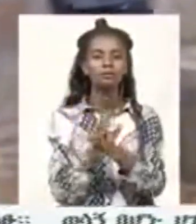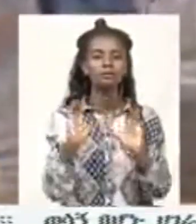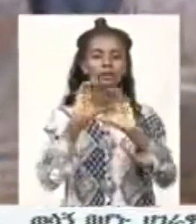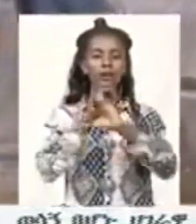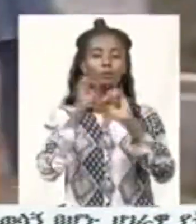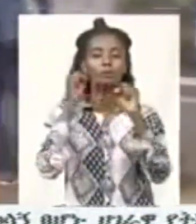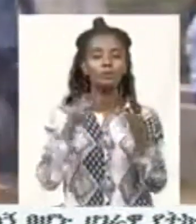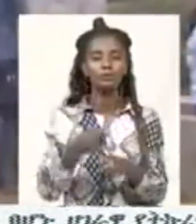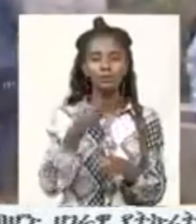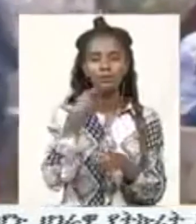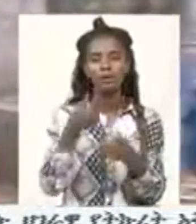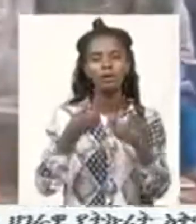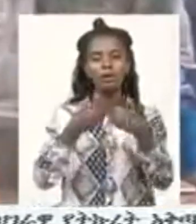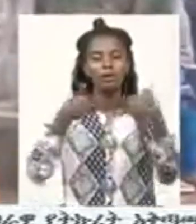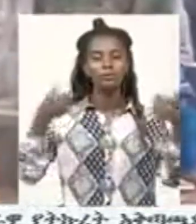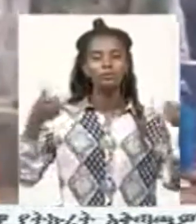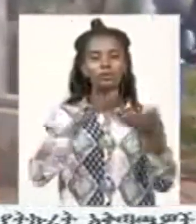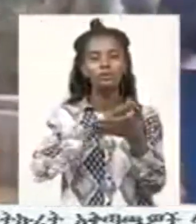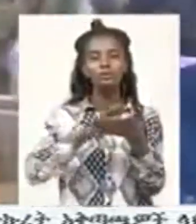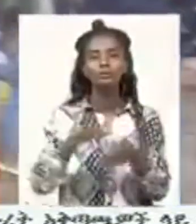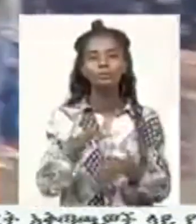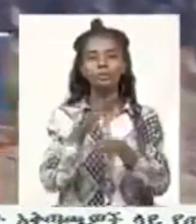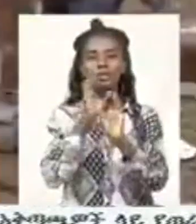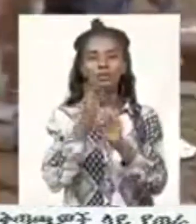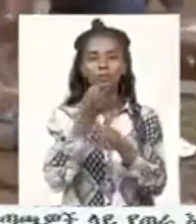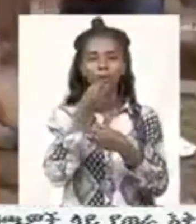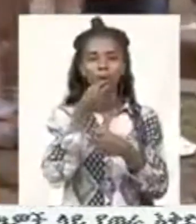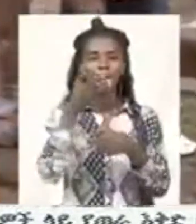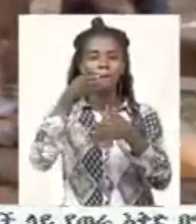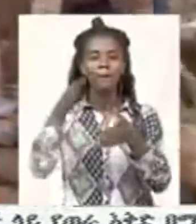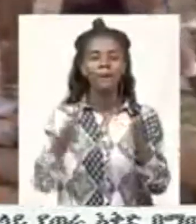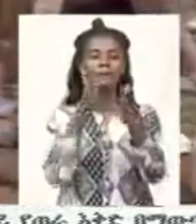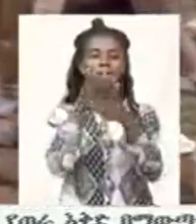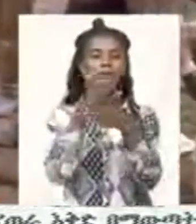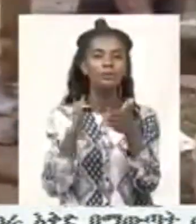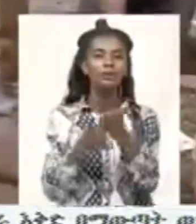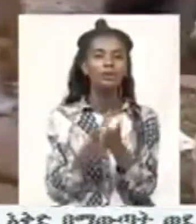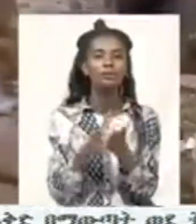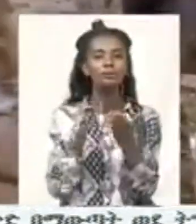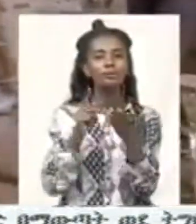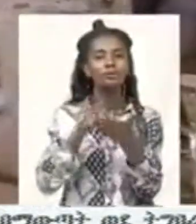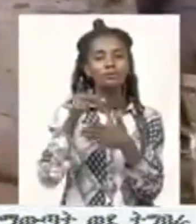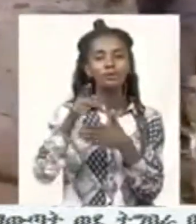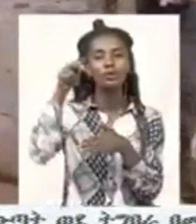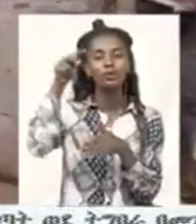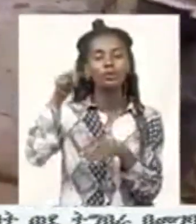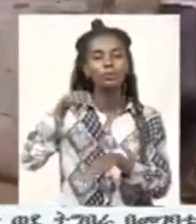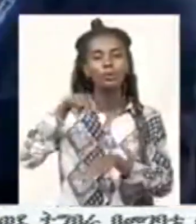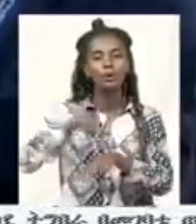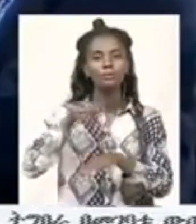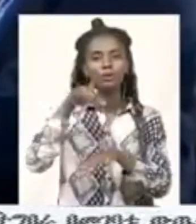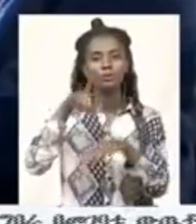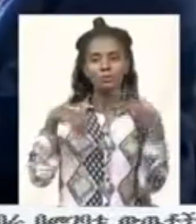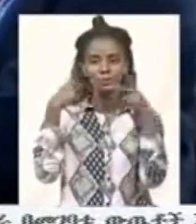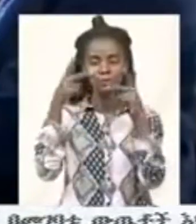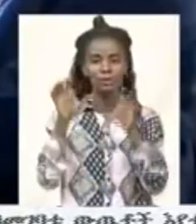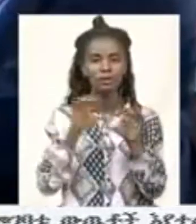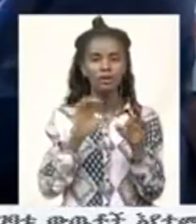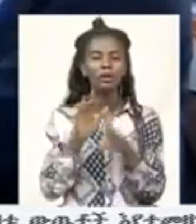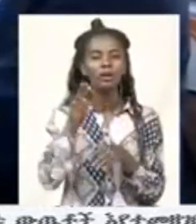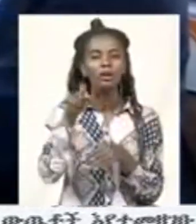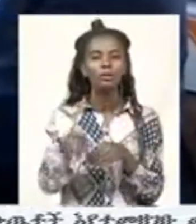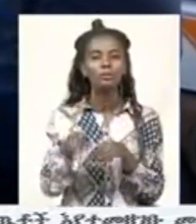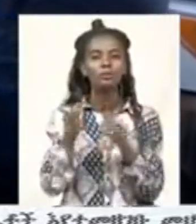ይችላሉ ተብለው የተለዩ የንጹህ መጠጥ ውሃና የመንገድ ግንባታ ፕሮጀክቶችን ቋሚ ኮሚቴዎቹ ምልከታ አድርገዋል።